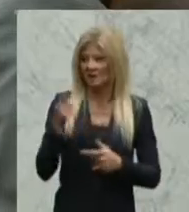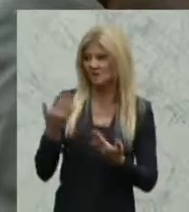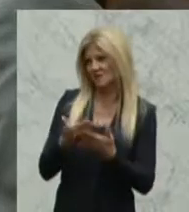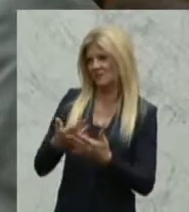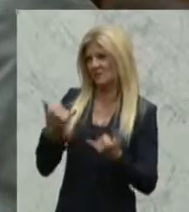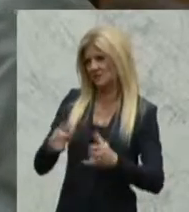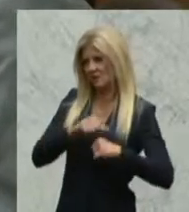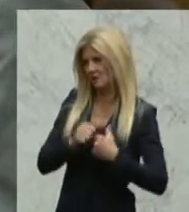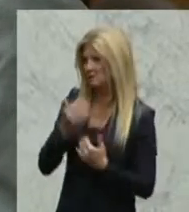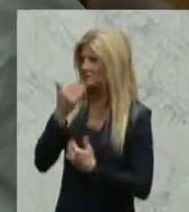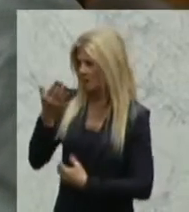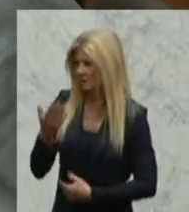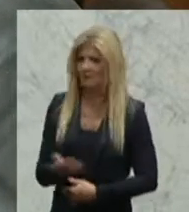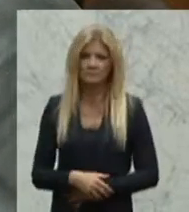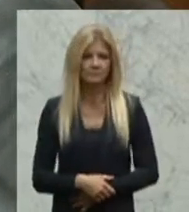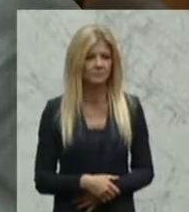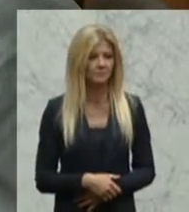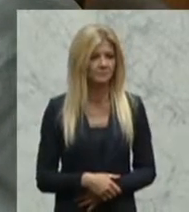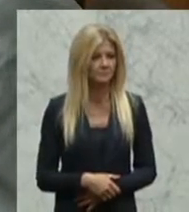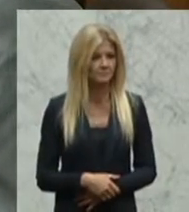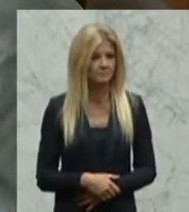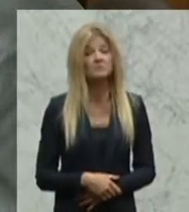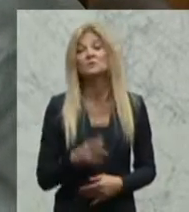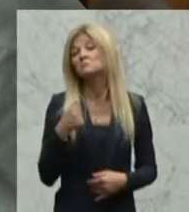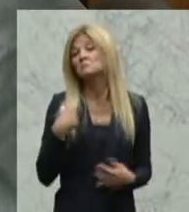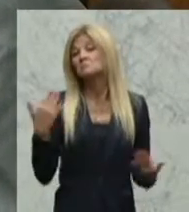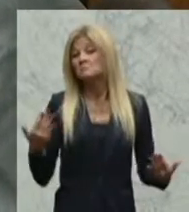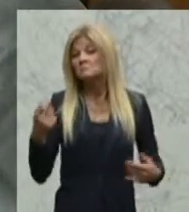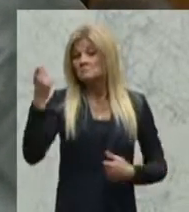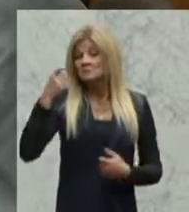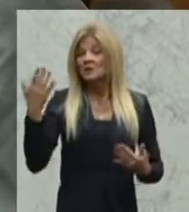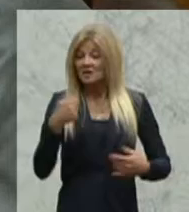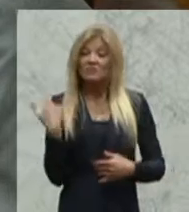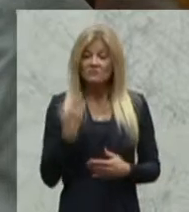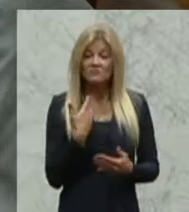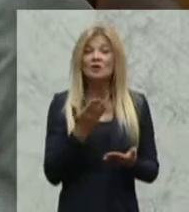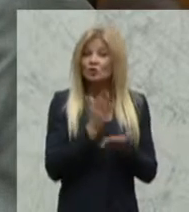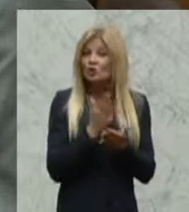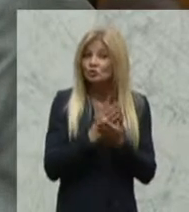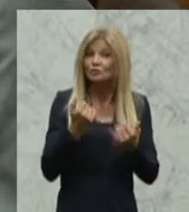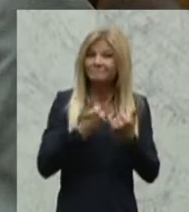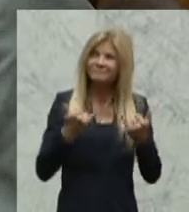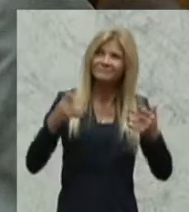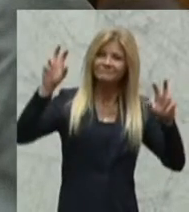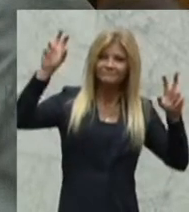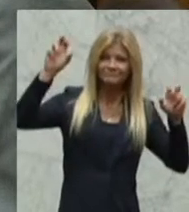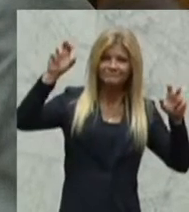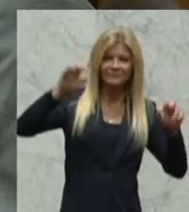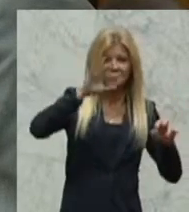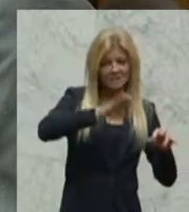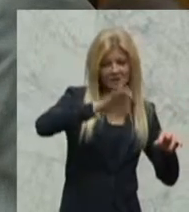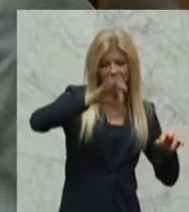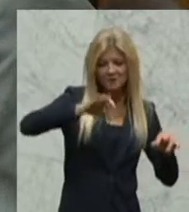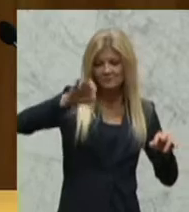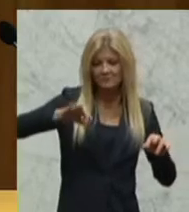Er meint, wir haben hier starke Pflanzen gesetzt, die durchaus in unserer Bildungslandschaft sich gut